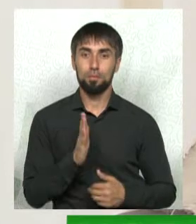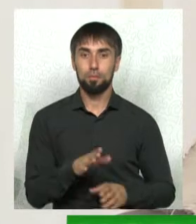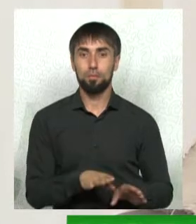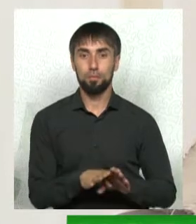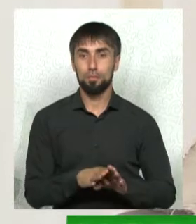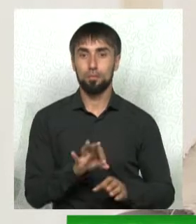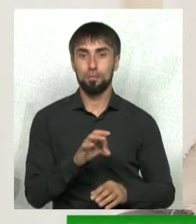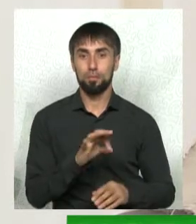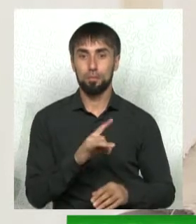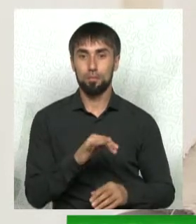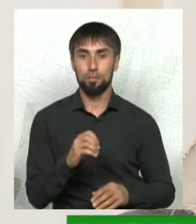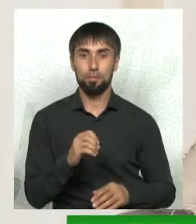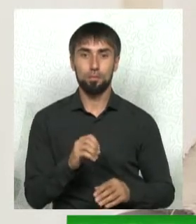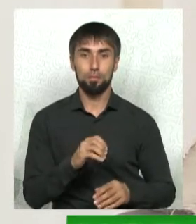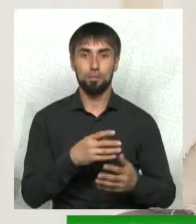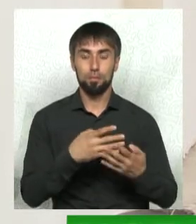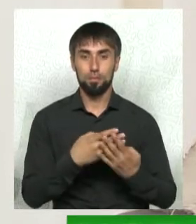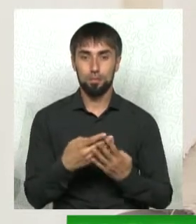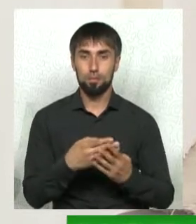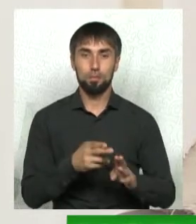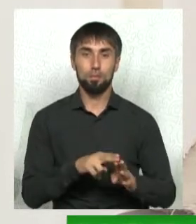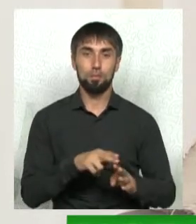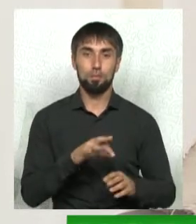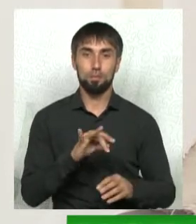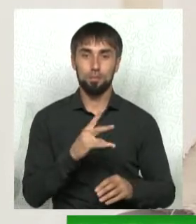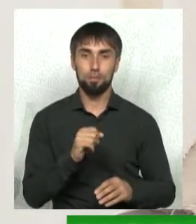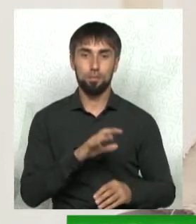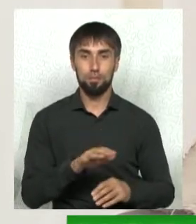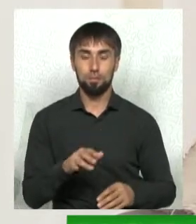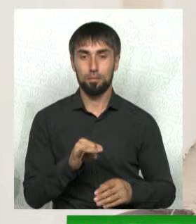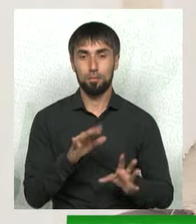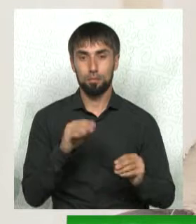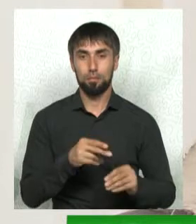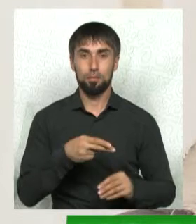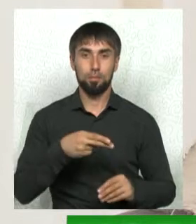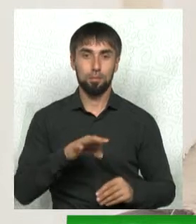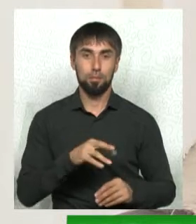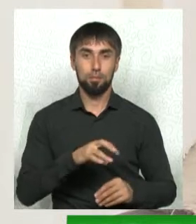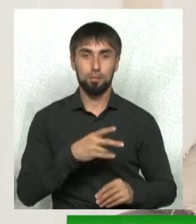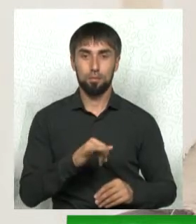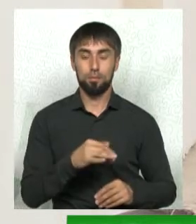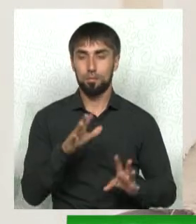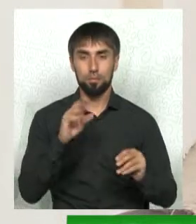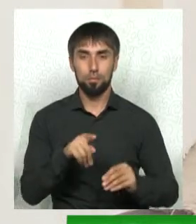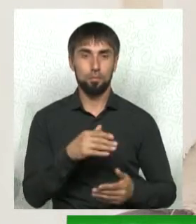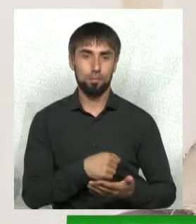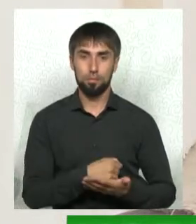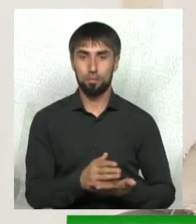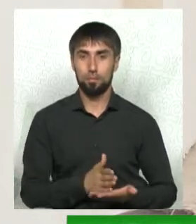соответствующее оборудование. Сетки, корзины баскетбольные и прочее. Вплоть до мячей игровых тут все